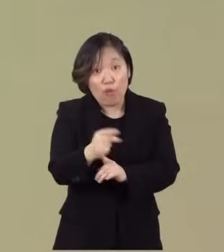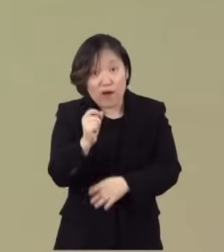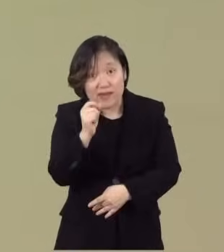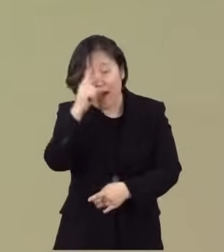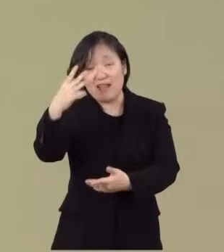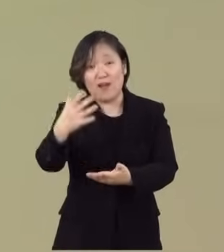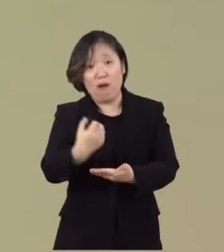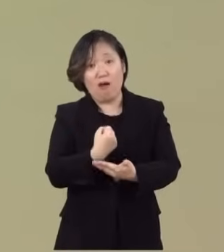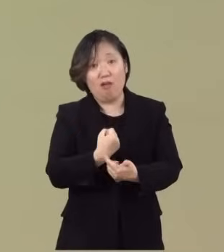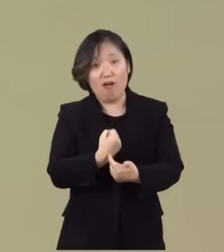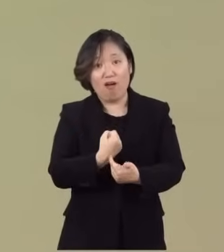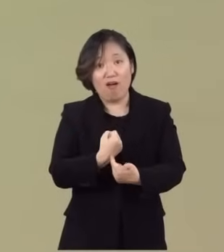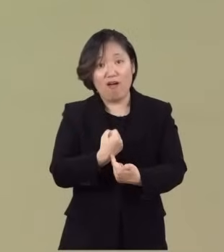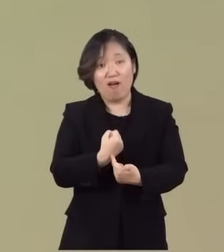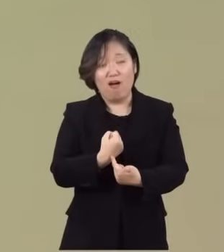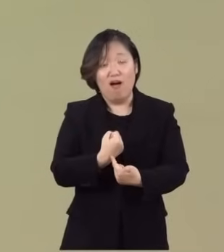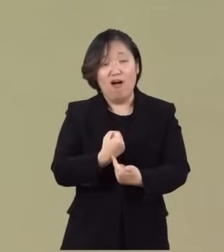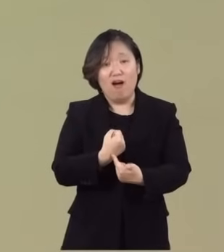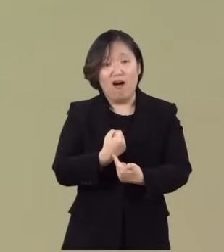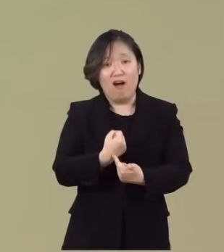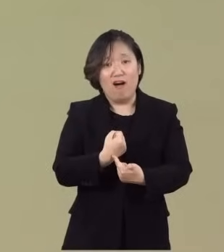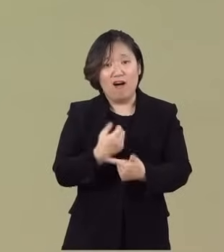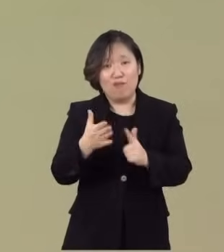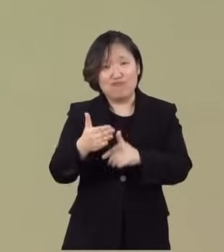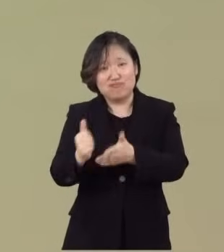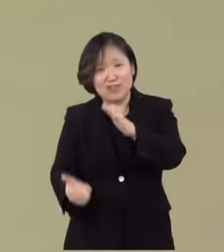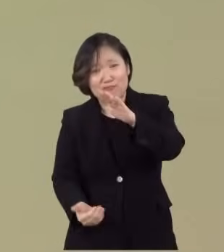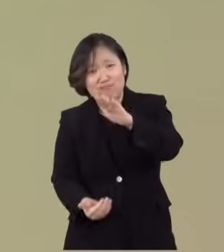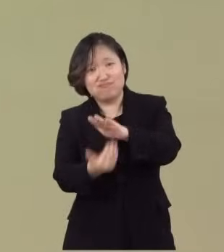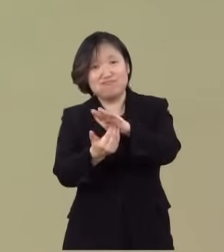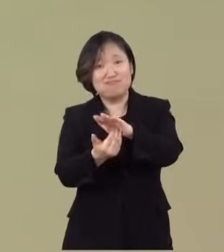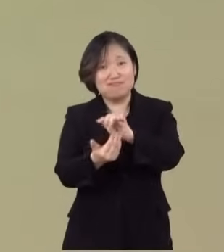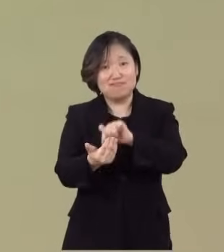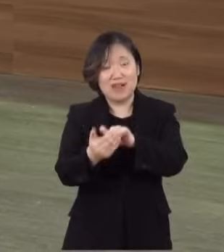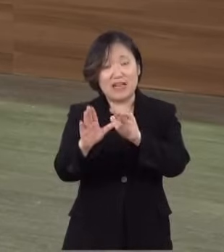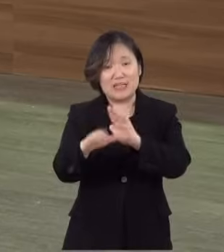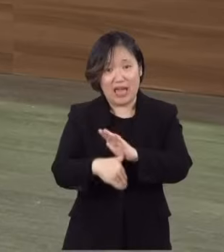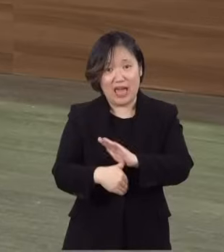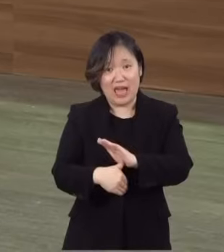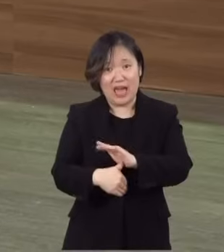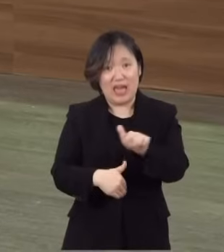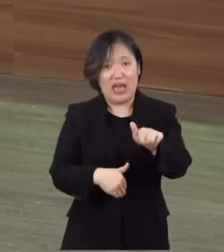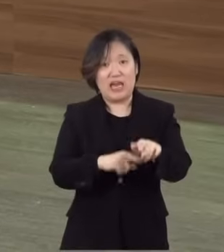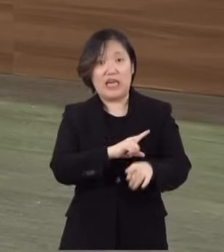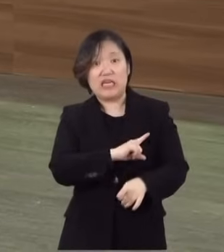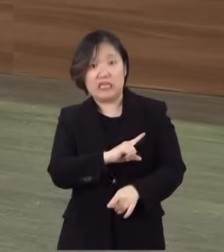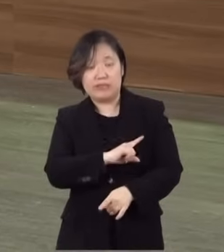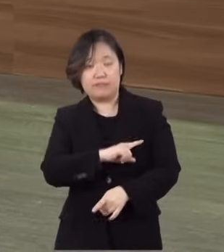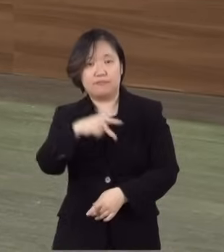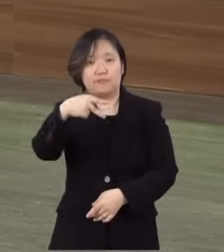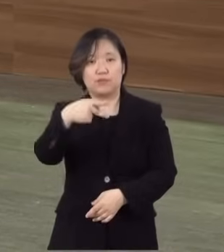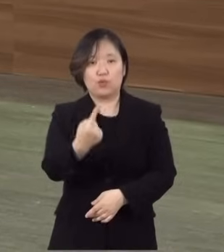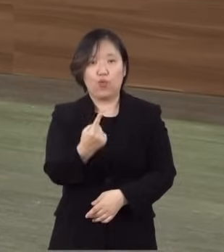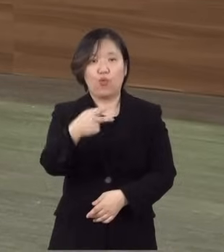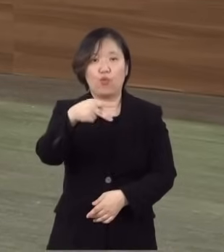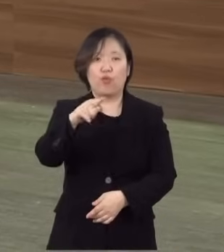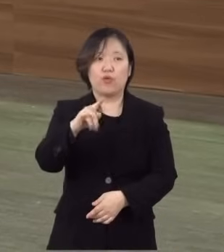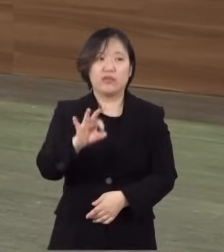깨달음을 얻어서 널리 중생을 제도할 터이니 그때 그의 이름을